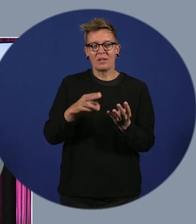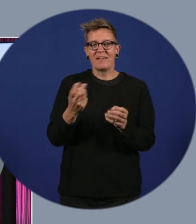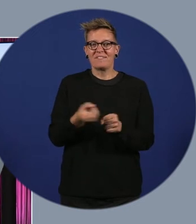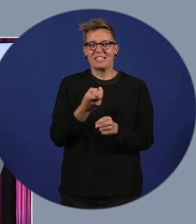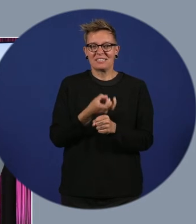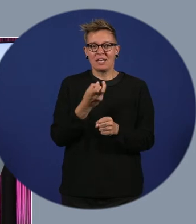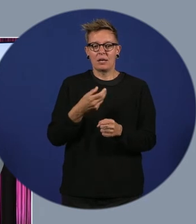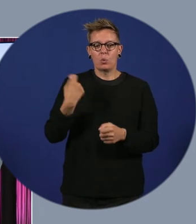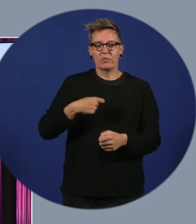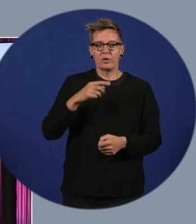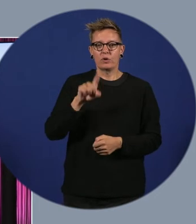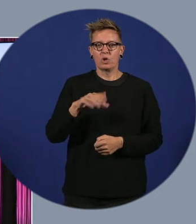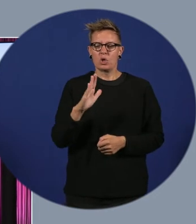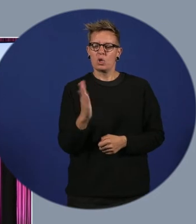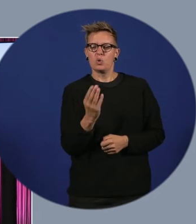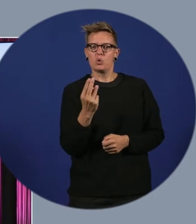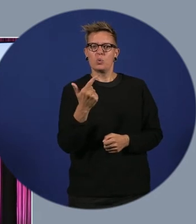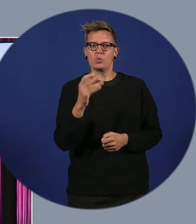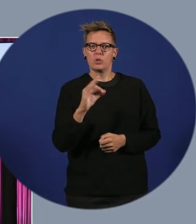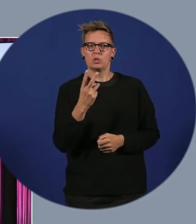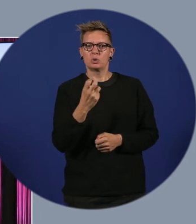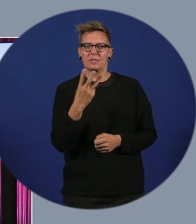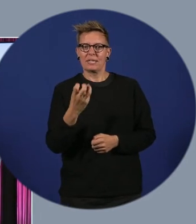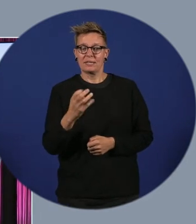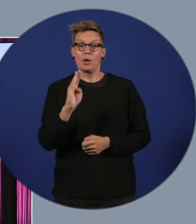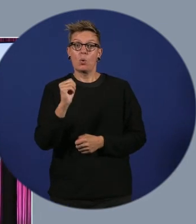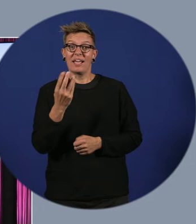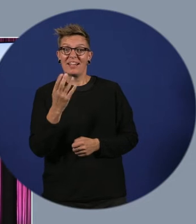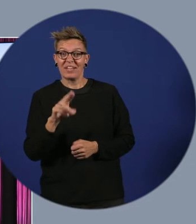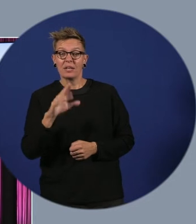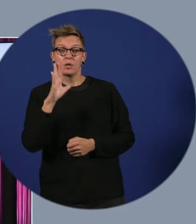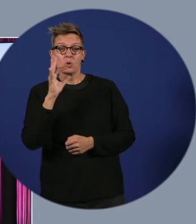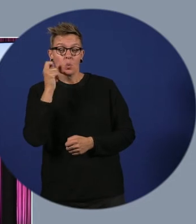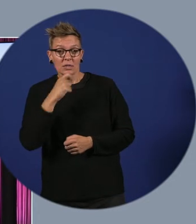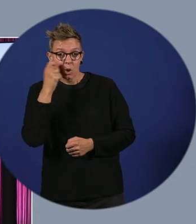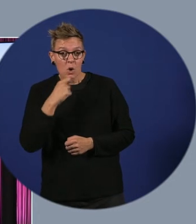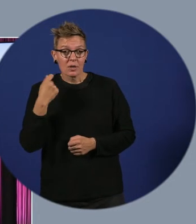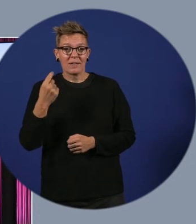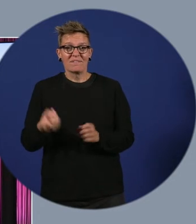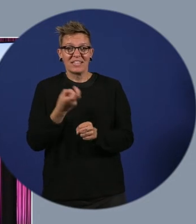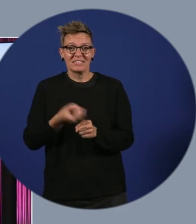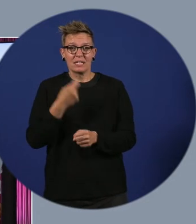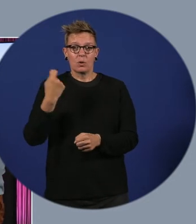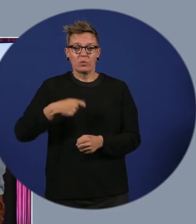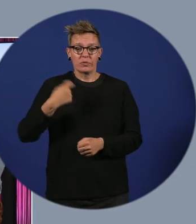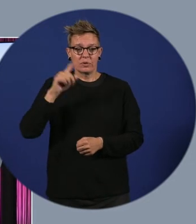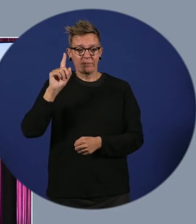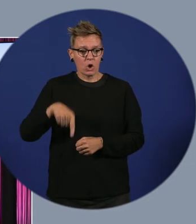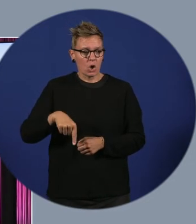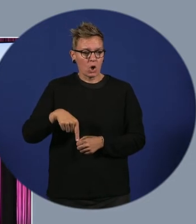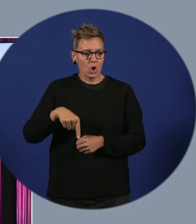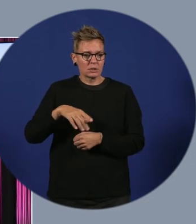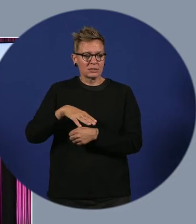Youth 2030. Och sen har vi Edvin Johansson, vice ordförande för på Sveriges elevråd.